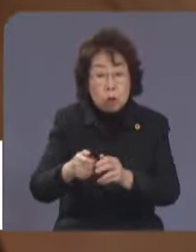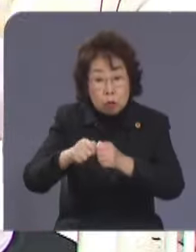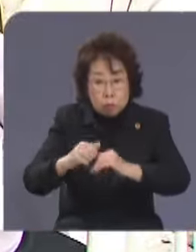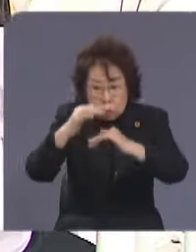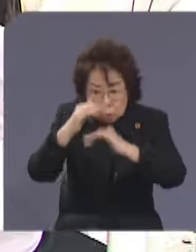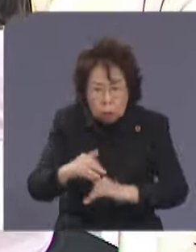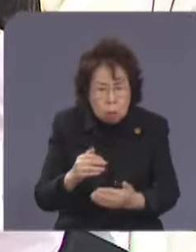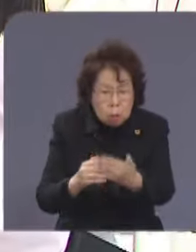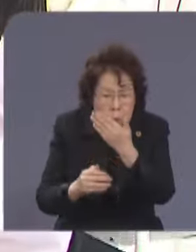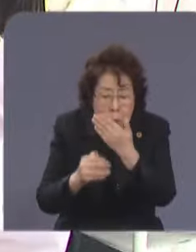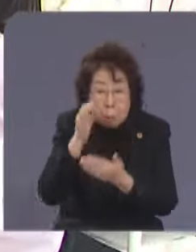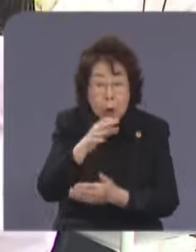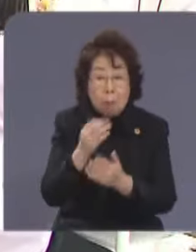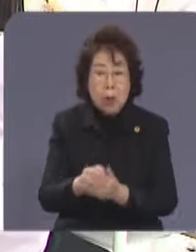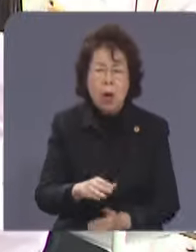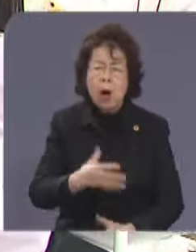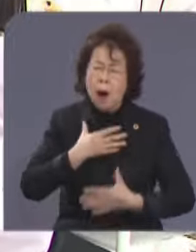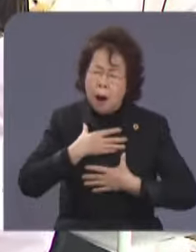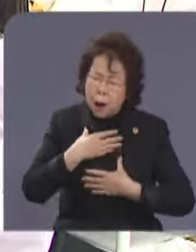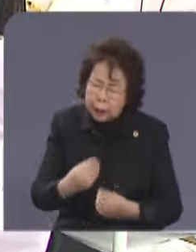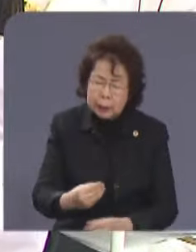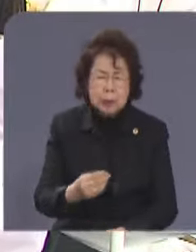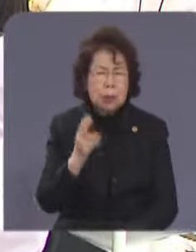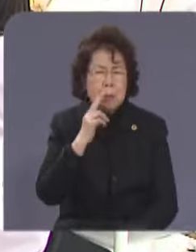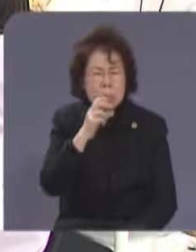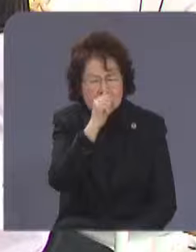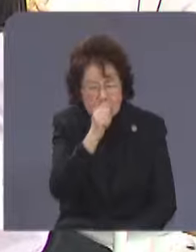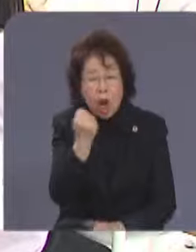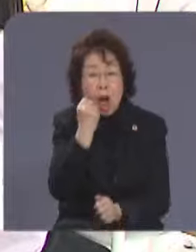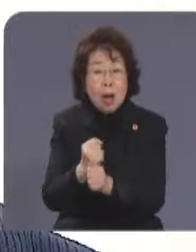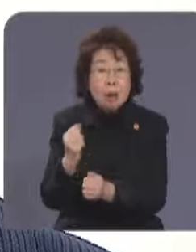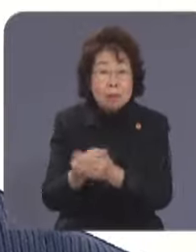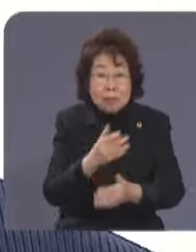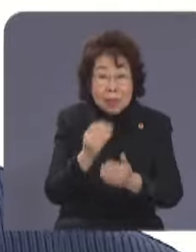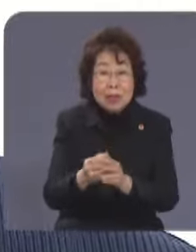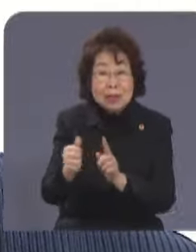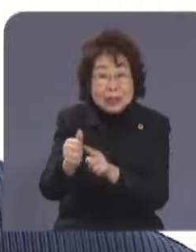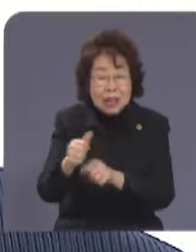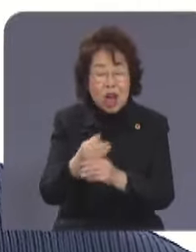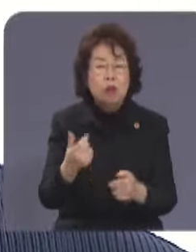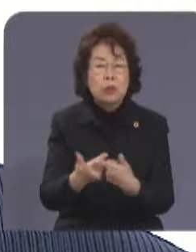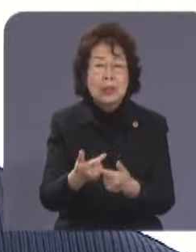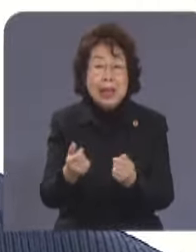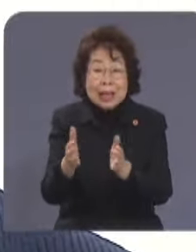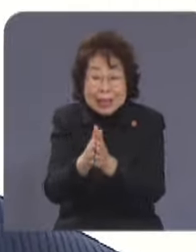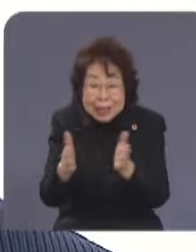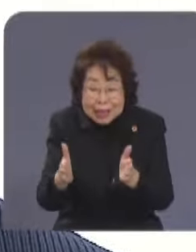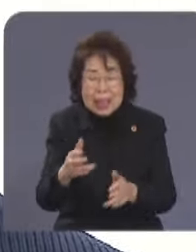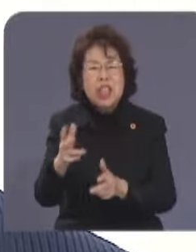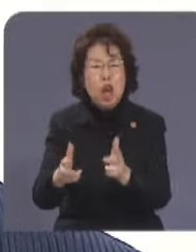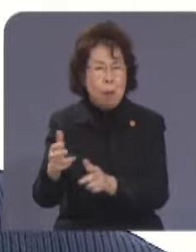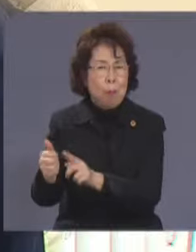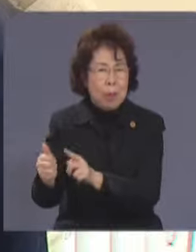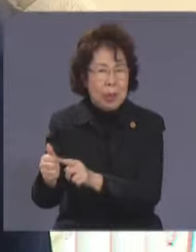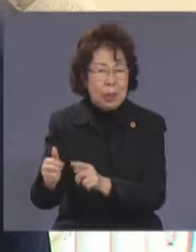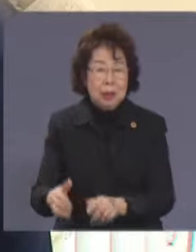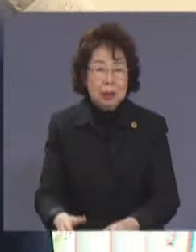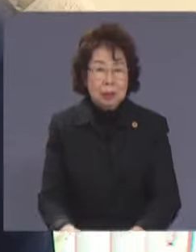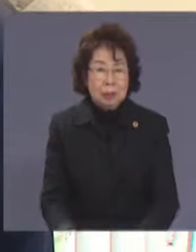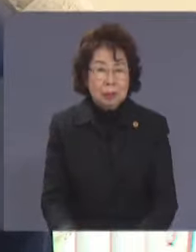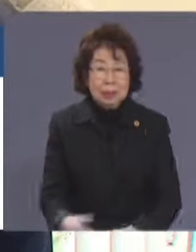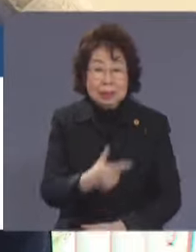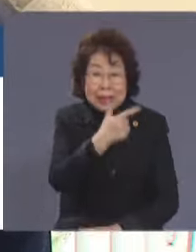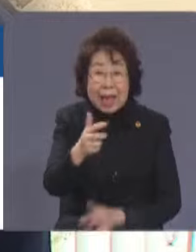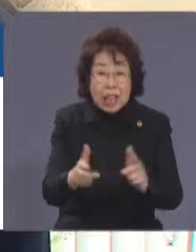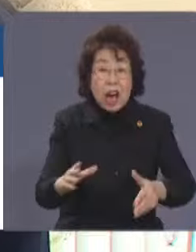들어있습니다. 식자재 안전성을 인증하는 이 시스템을 개발한 업체는 부산의 한 스타트업 기업입니다.